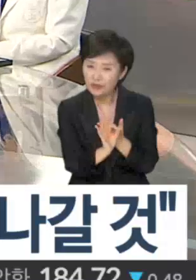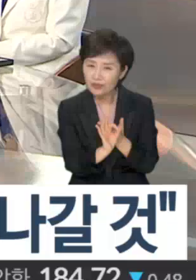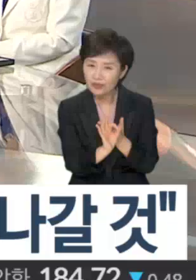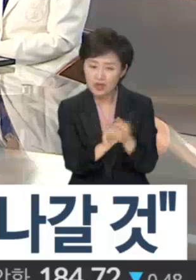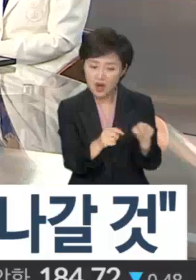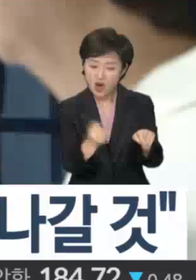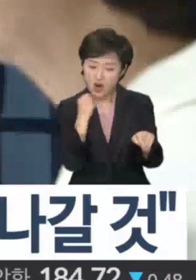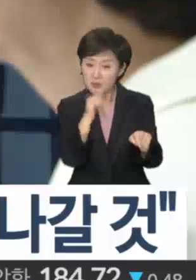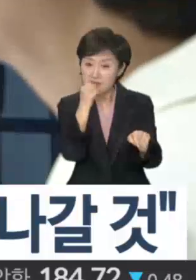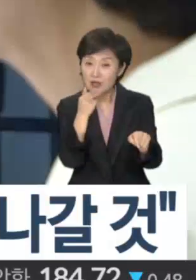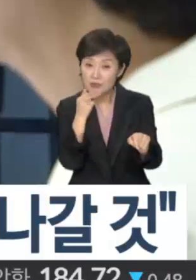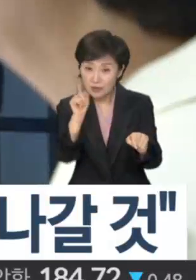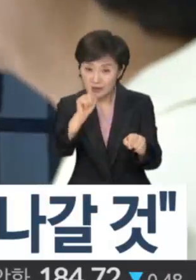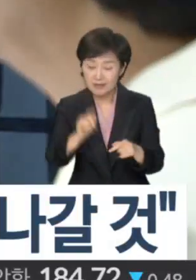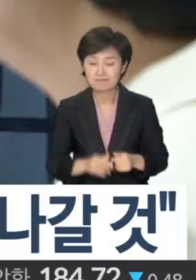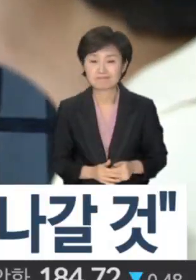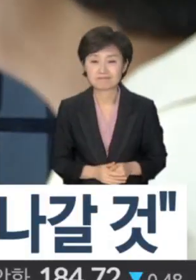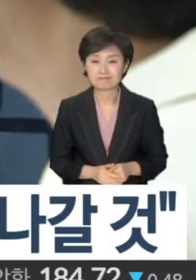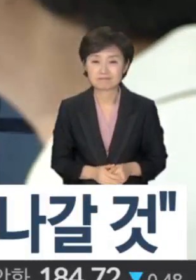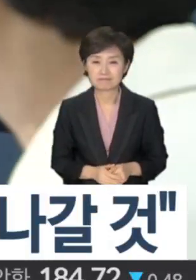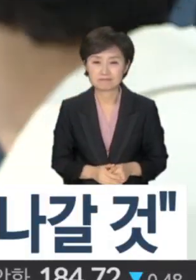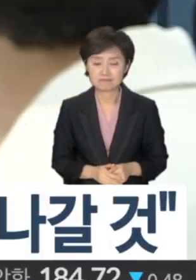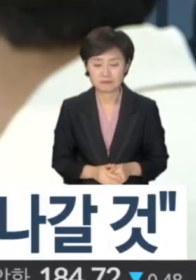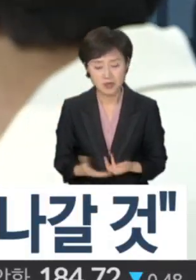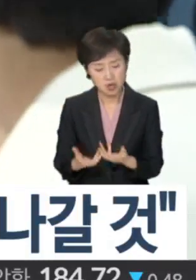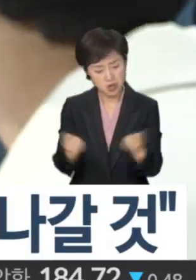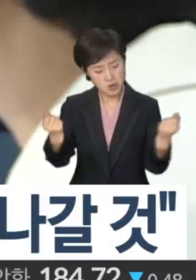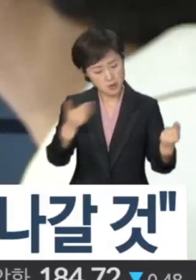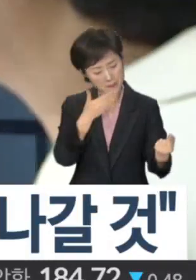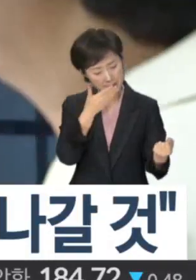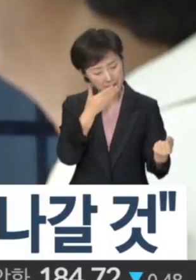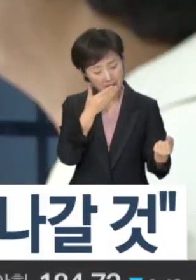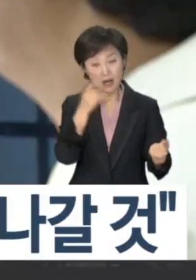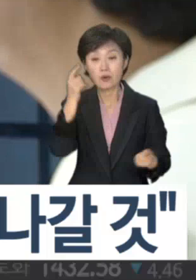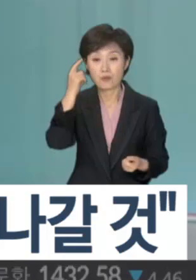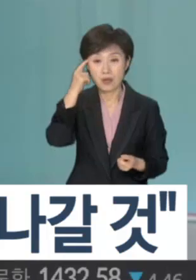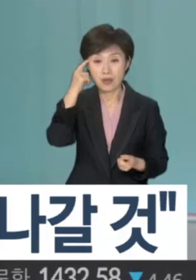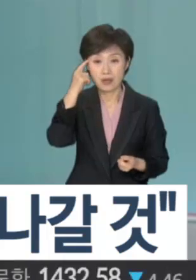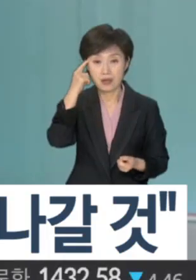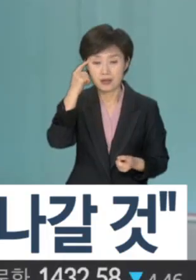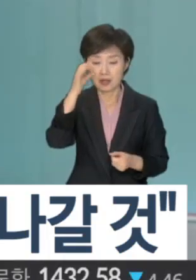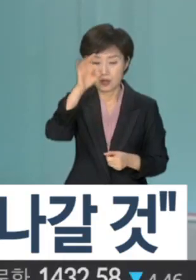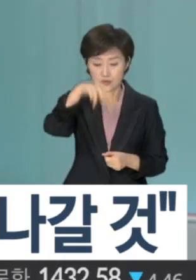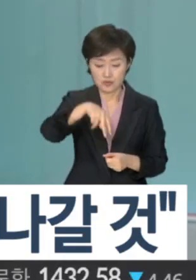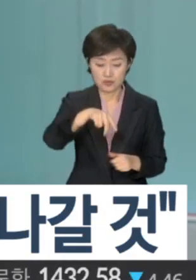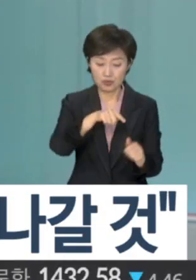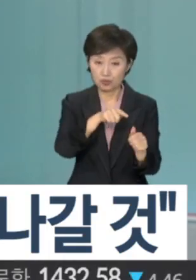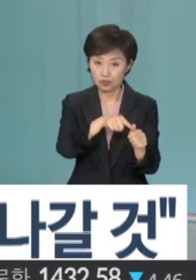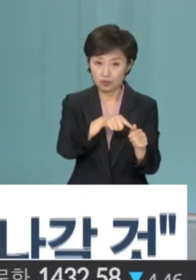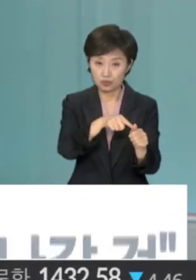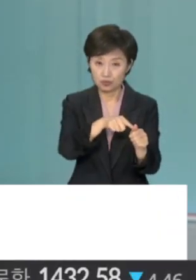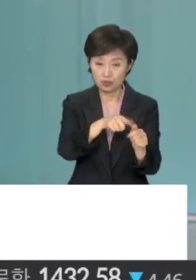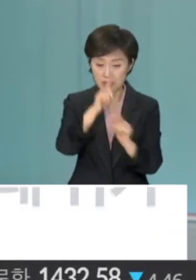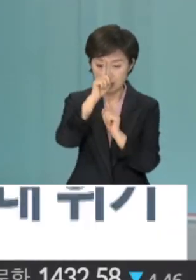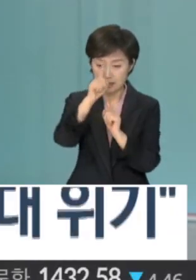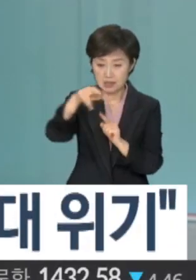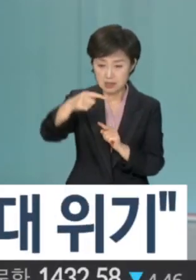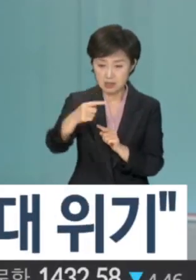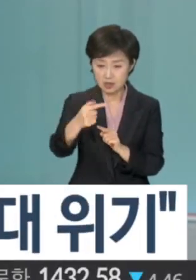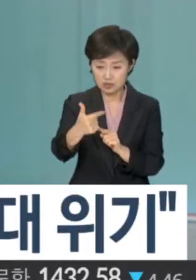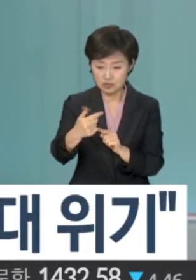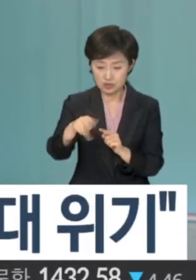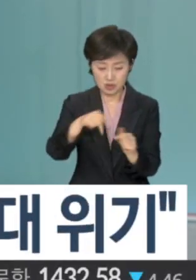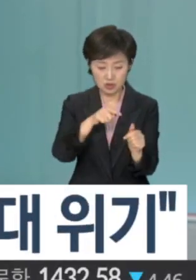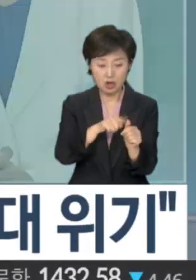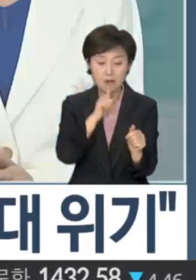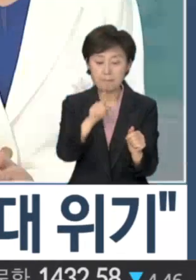파급력은 어떻게 예측을 하시는지 여쭤보겠습니다. 저는 가능성이 많이 있다고 봅니다. 뭐 이미 이제 유승민 의원도 또 이준석 의원도 또